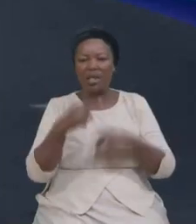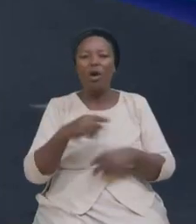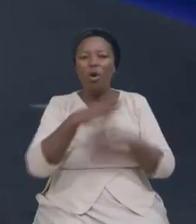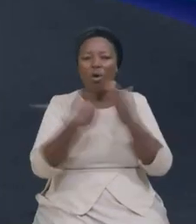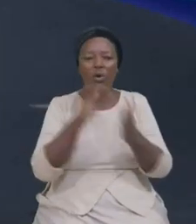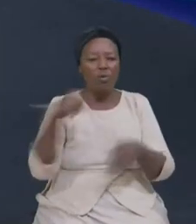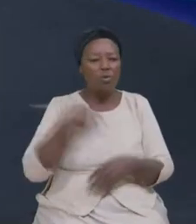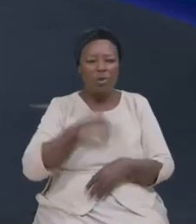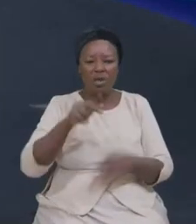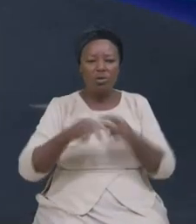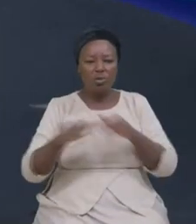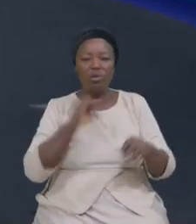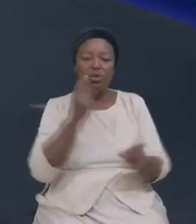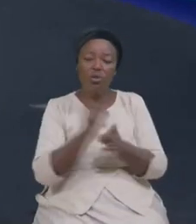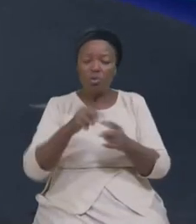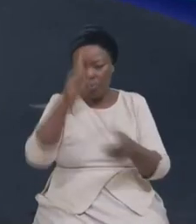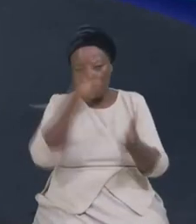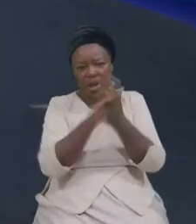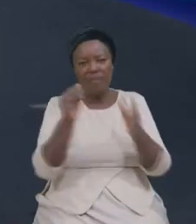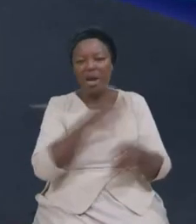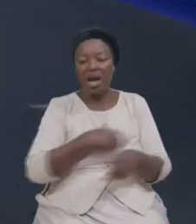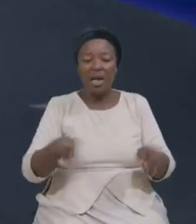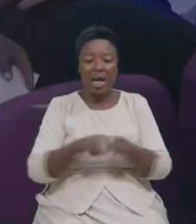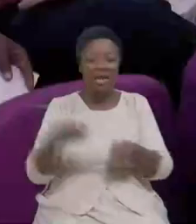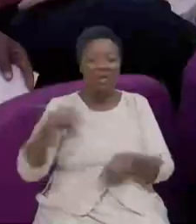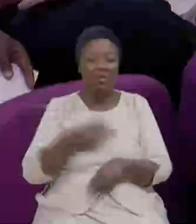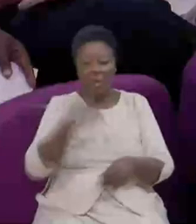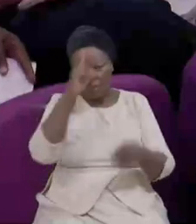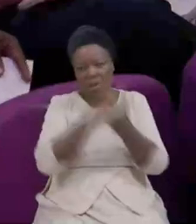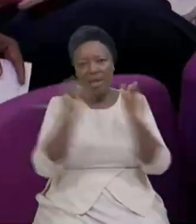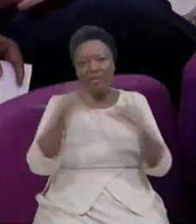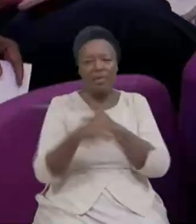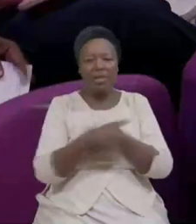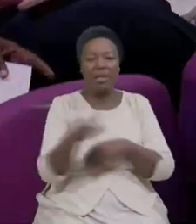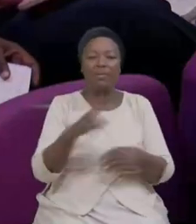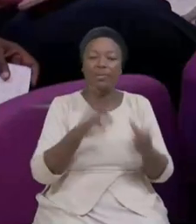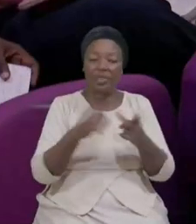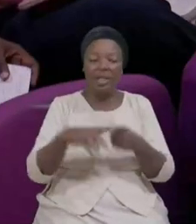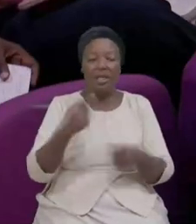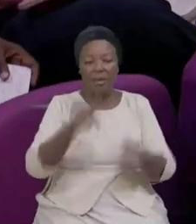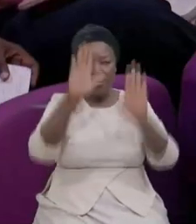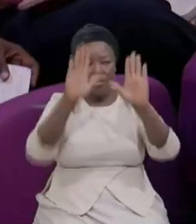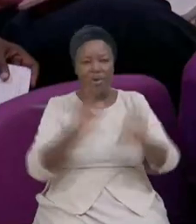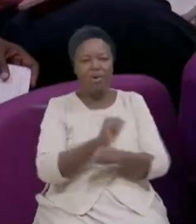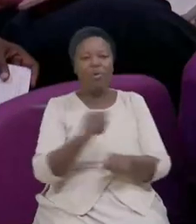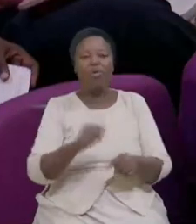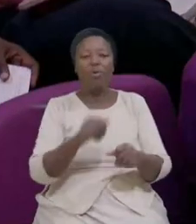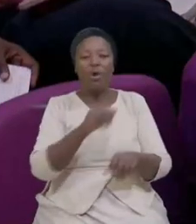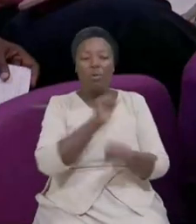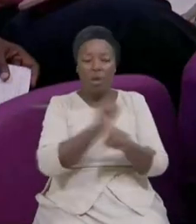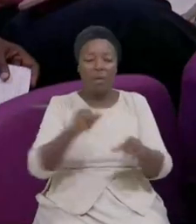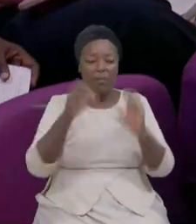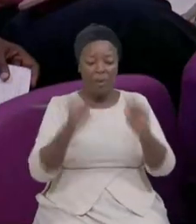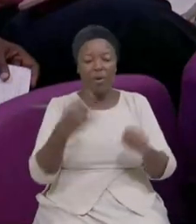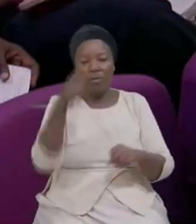de croire. » Et comme nous croyons, alors la puissance miraculeuse de Dieu agira dans